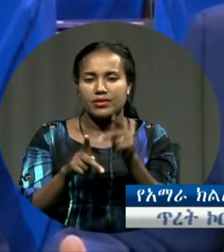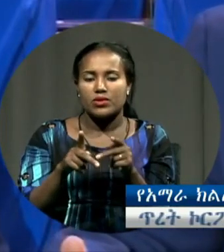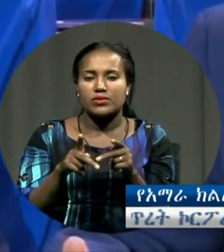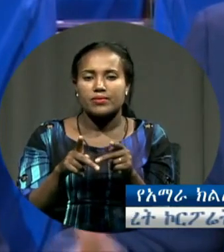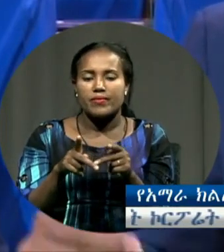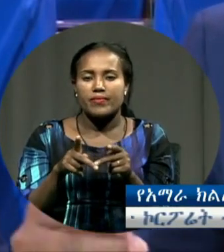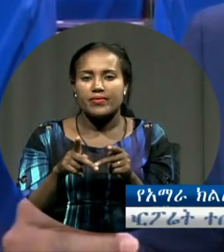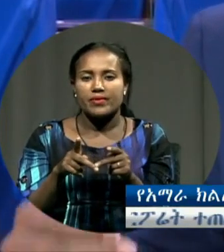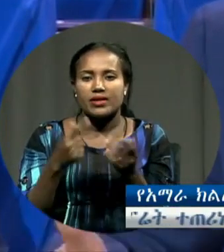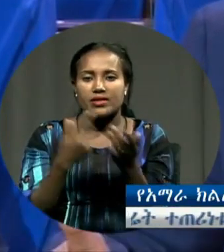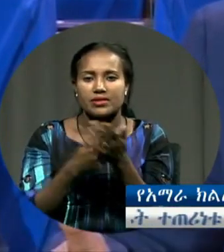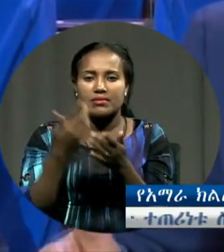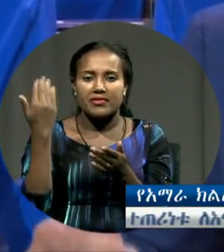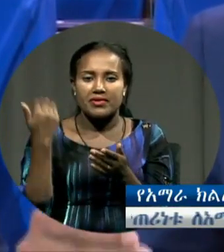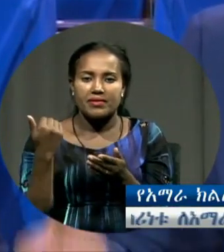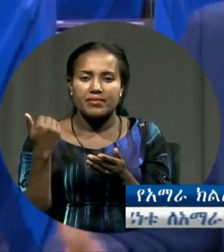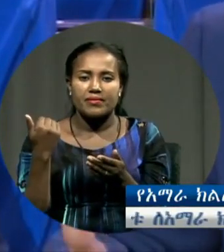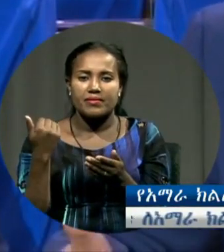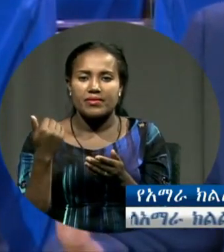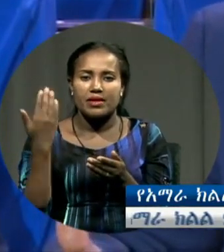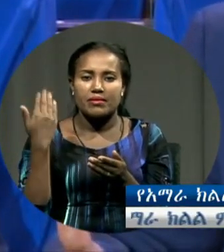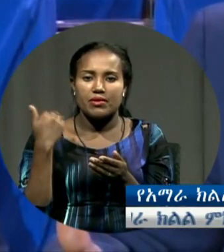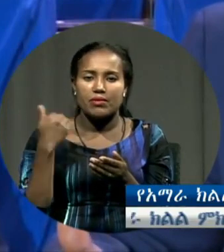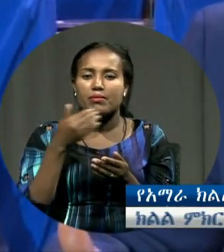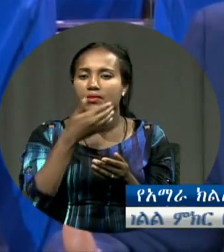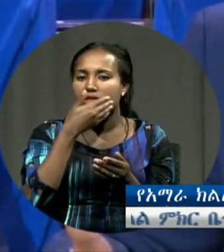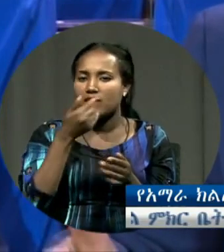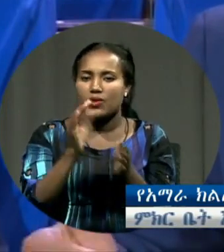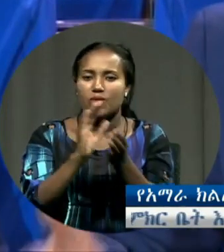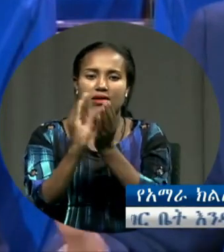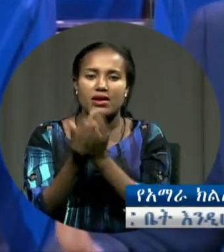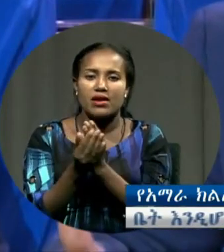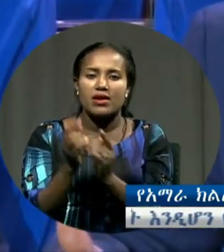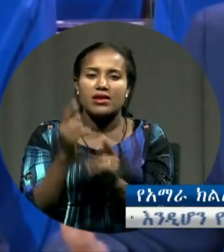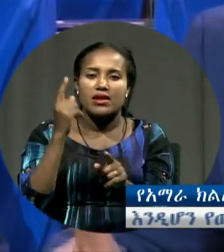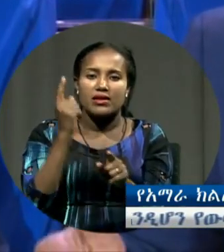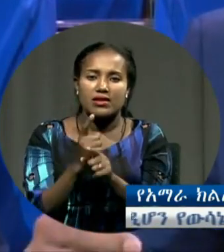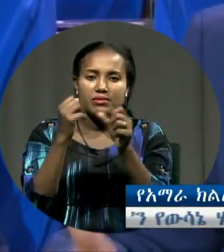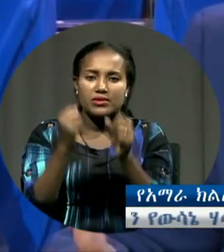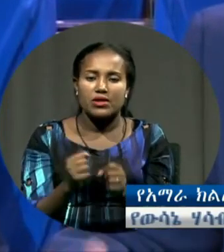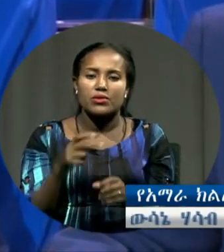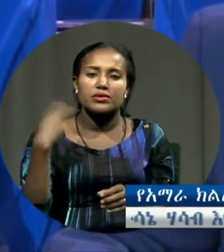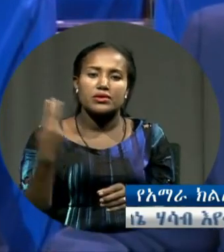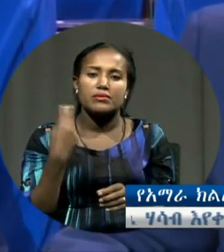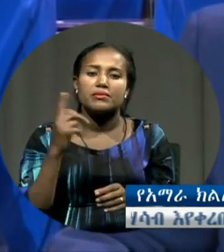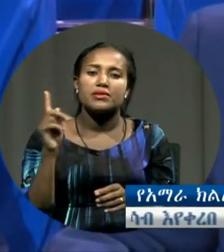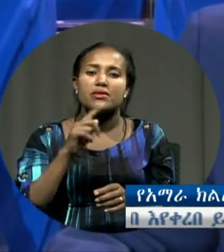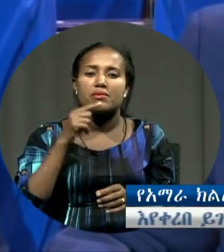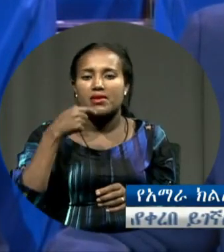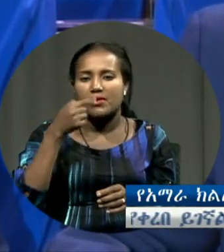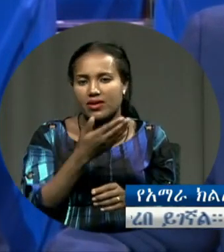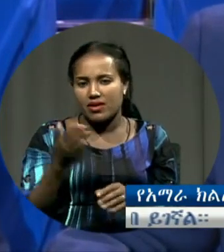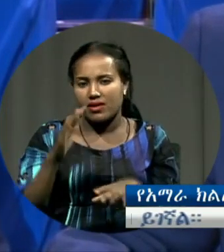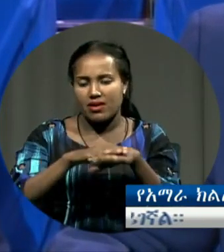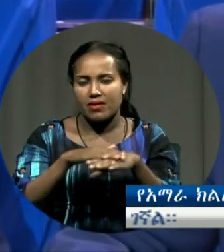ህዝቦች ከዚህ በፊት ከነበረው በተሻለ ሁኔታ ሊያረጋግጥ የሚችለው ጥቅም ምንድን ነው የሚለው ነገር